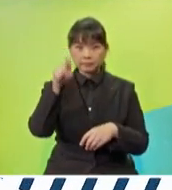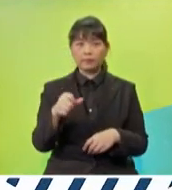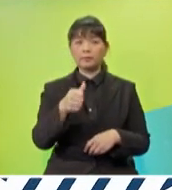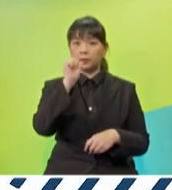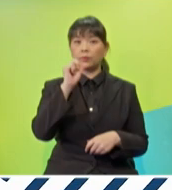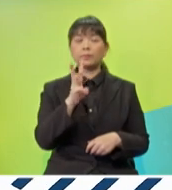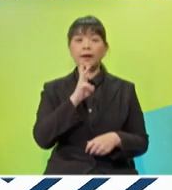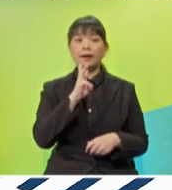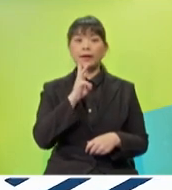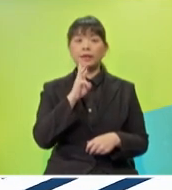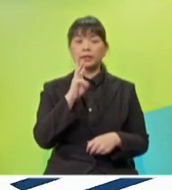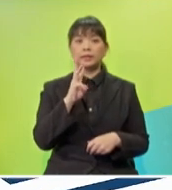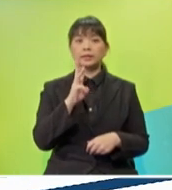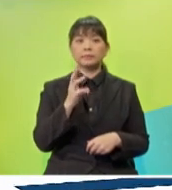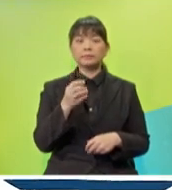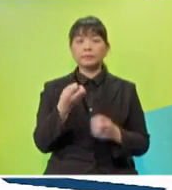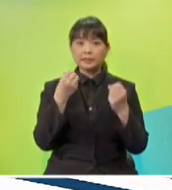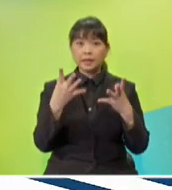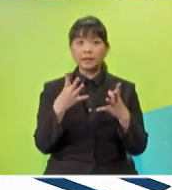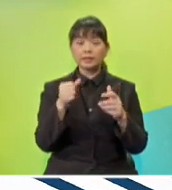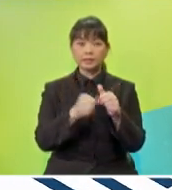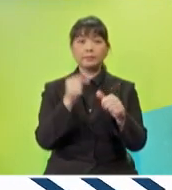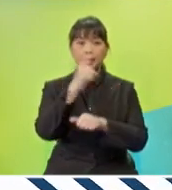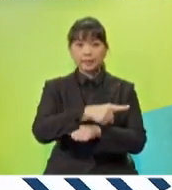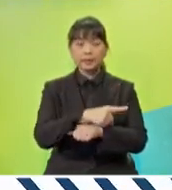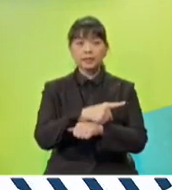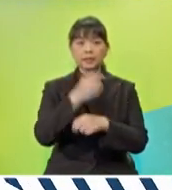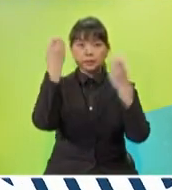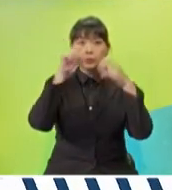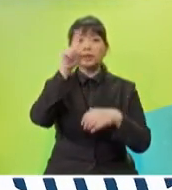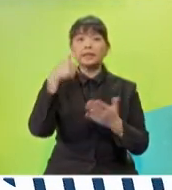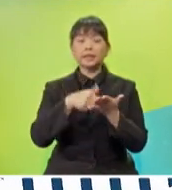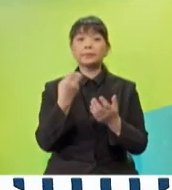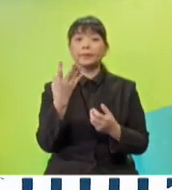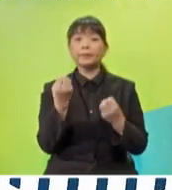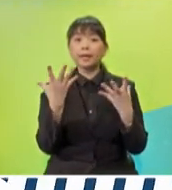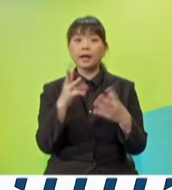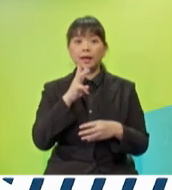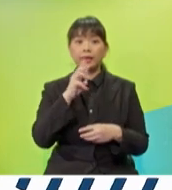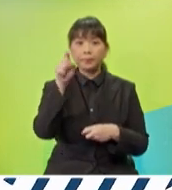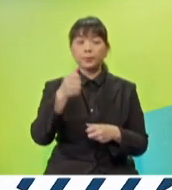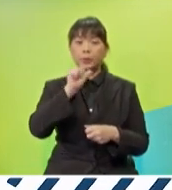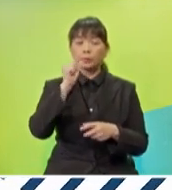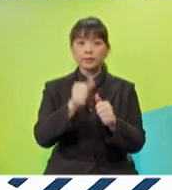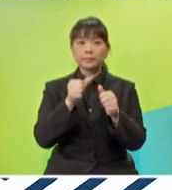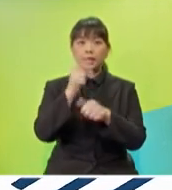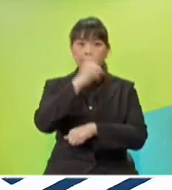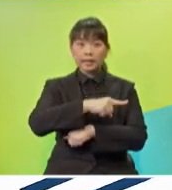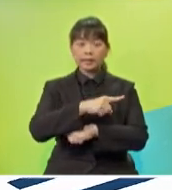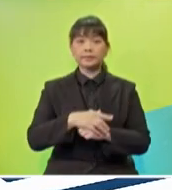berapa gelas sehari agaknya Siapa tahu Ayo tahu juga nah